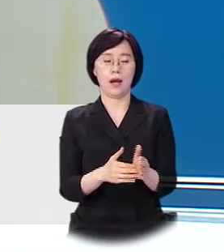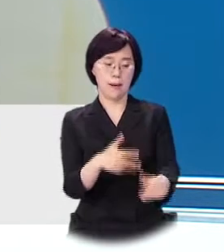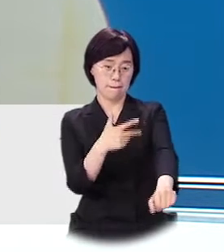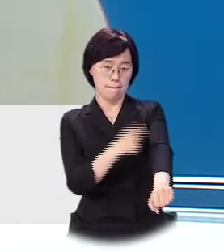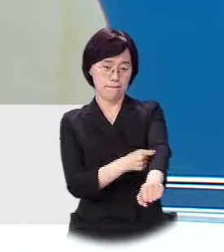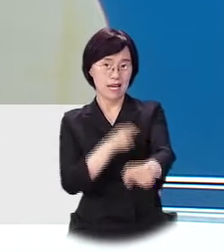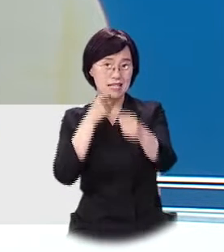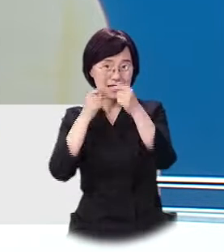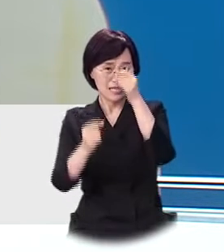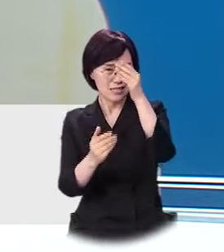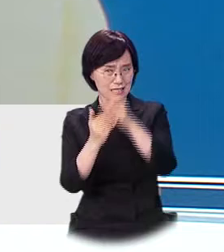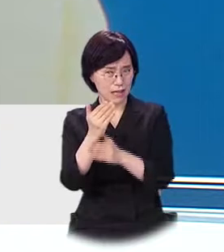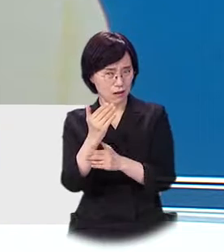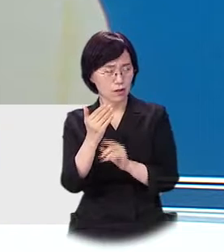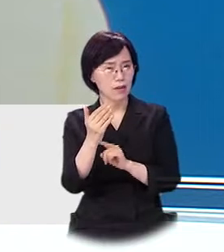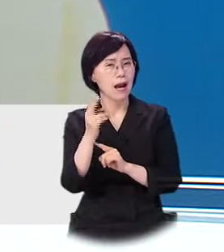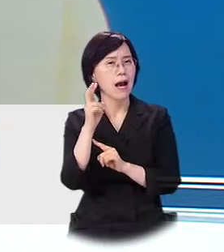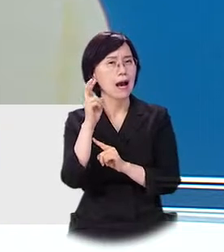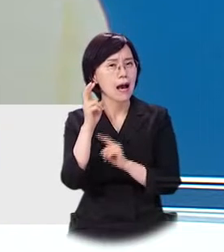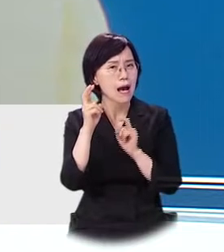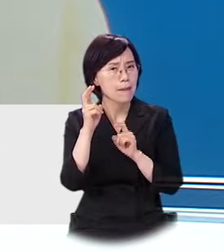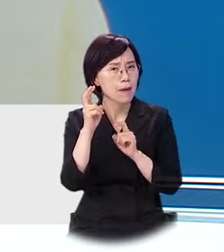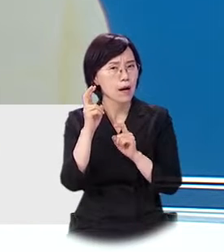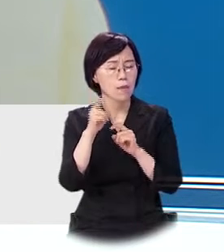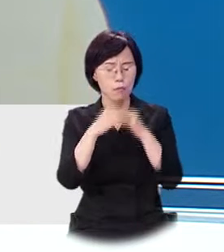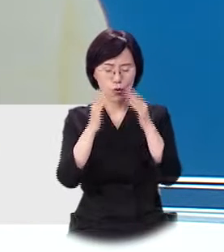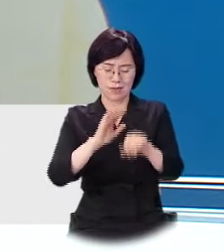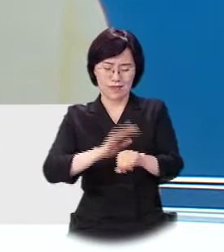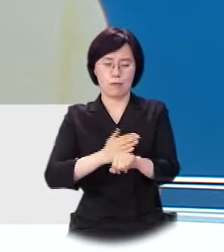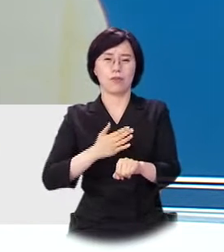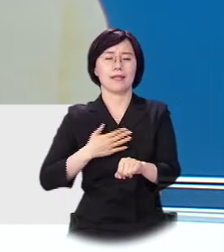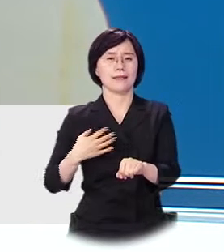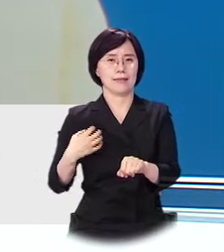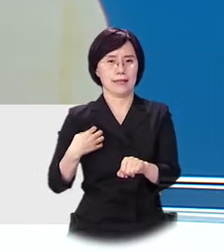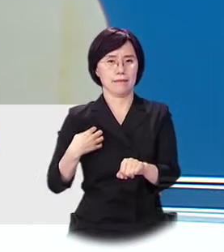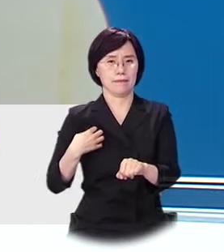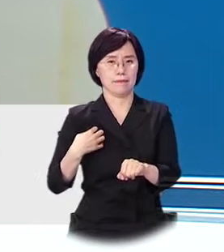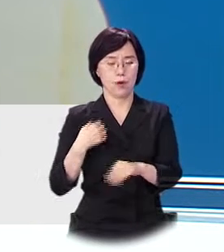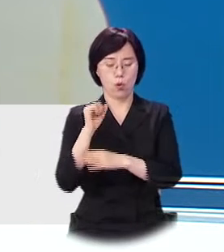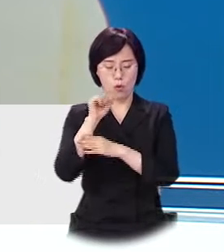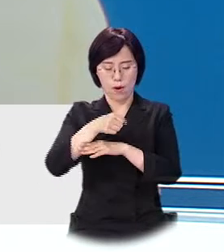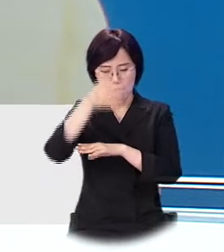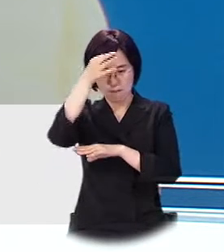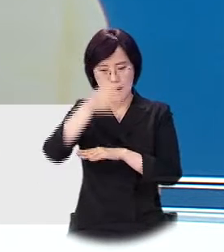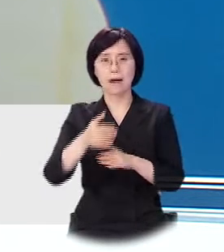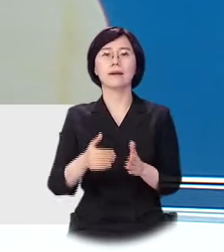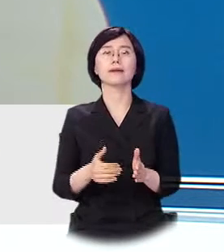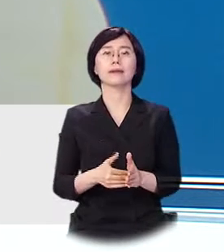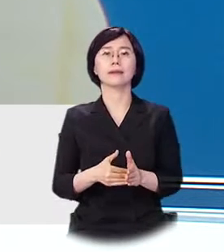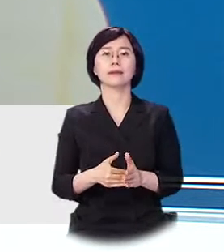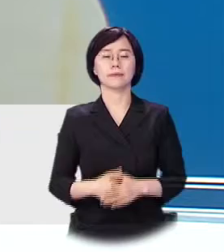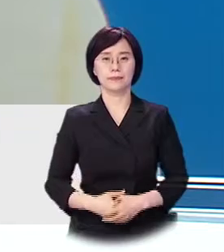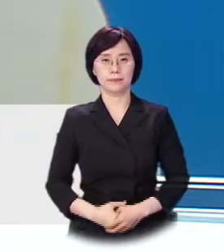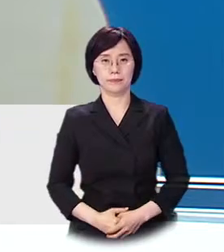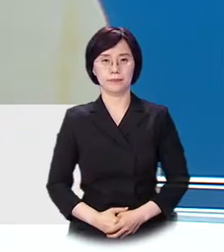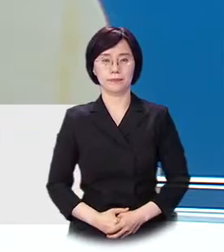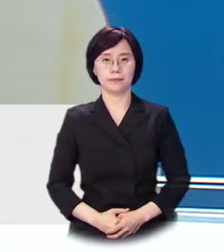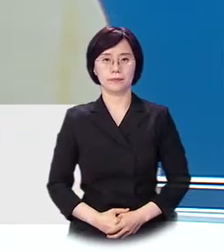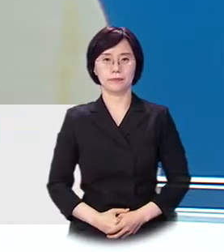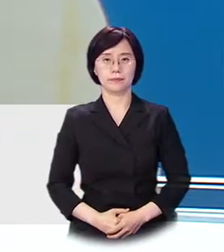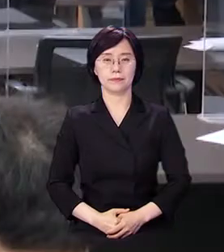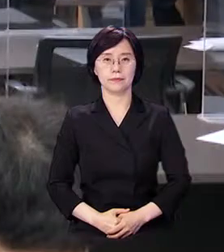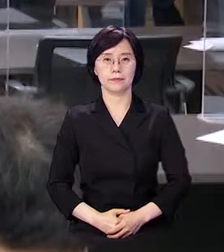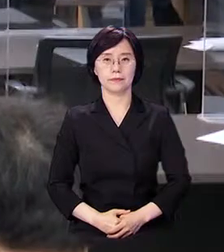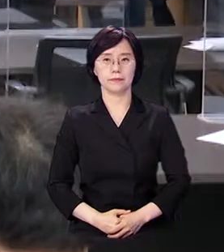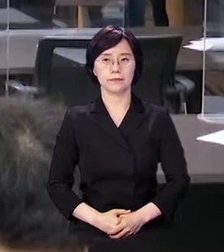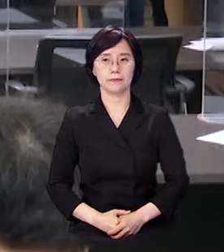백신 사기 사건으로까지 비화된 것도 전적으로 자신의 책임이라며 고개를 숙였습니다. 김용우 기자가 보도합니다.